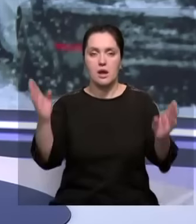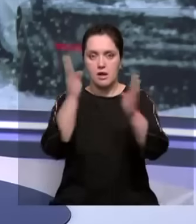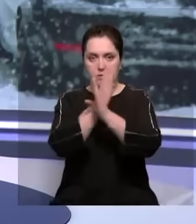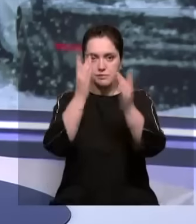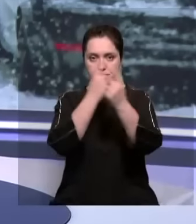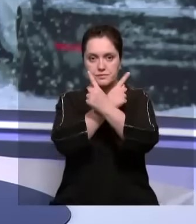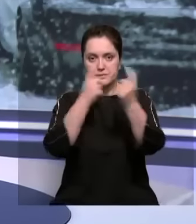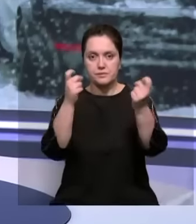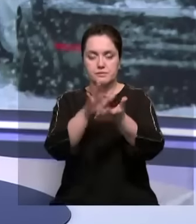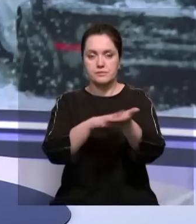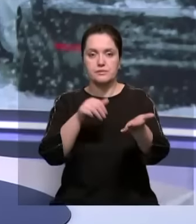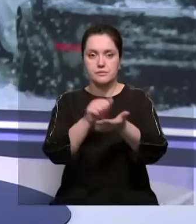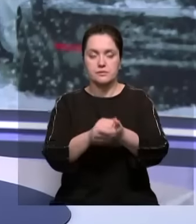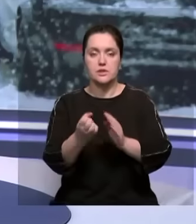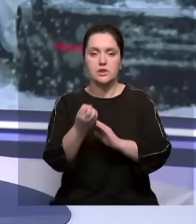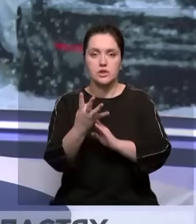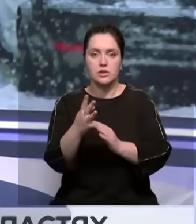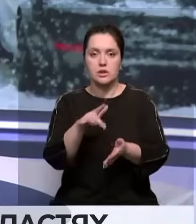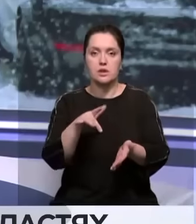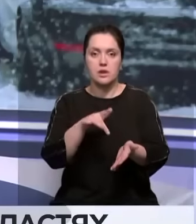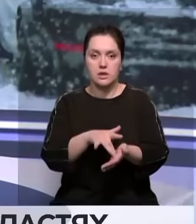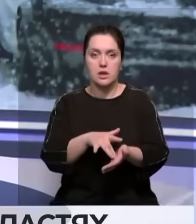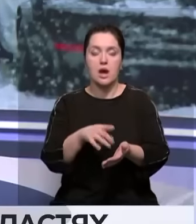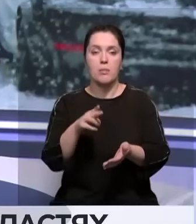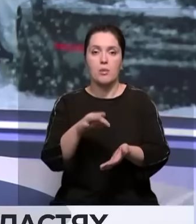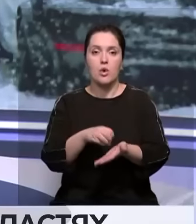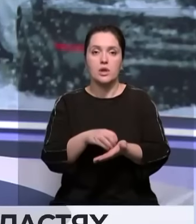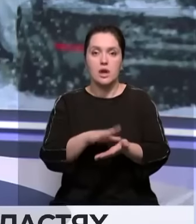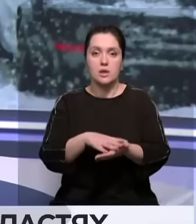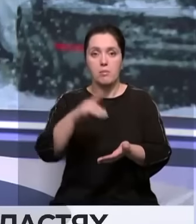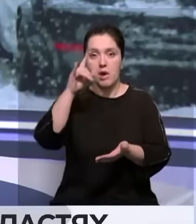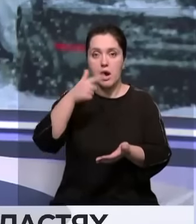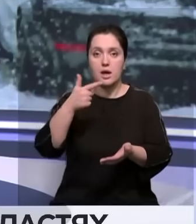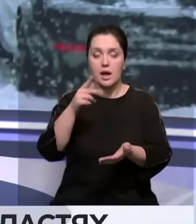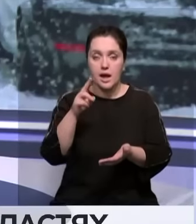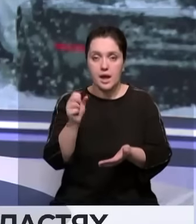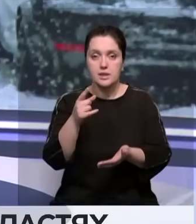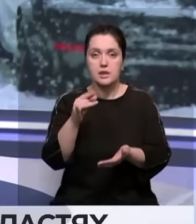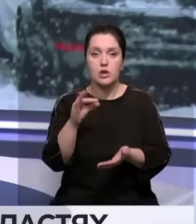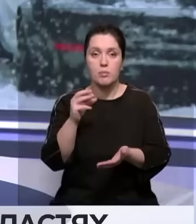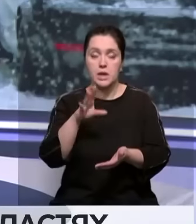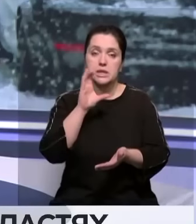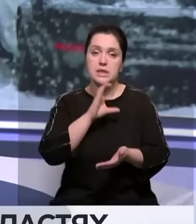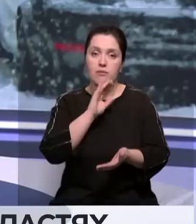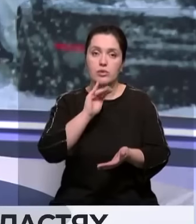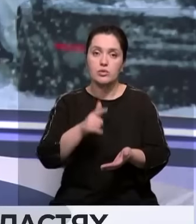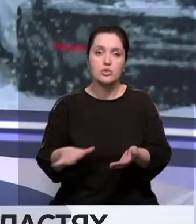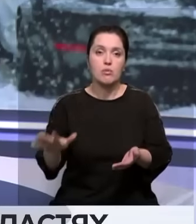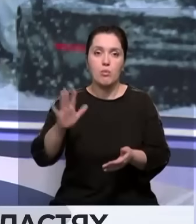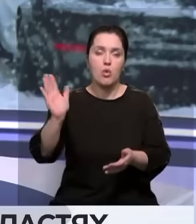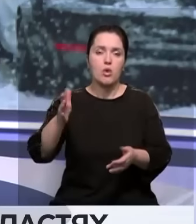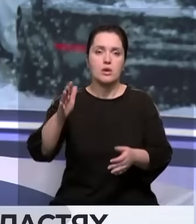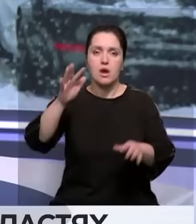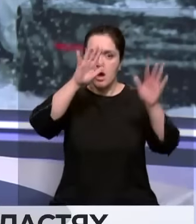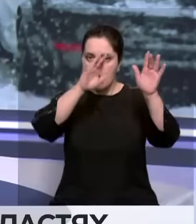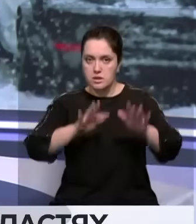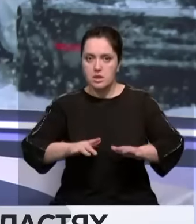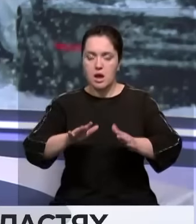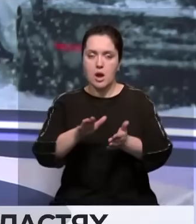Штормовое предупреждение объявлено в 14 регионах страны. По данным Казгидромета, в северных и южных регионах ожидаются осадки и гололед.